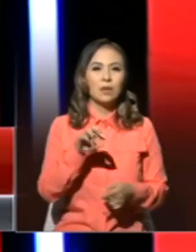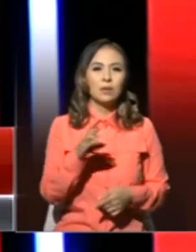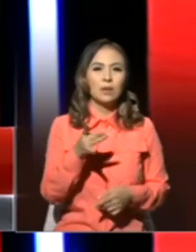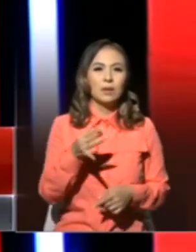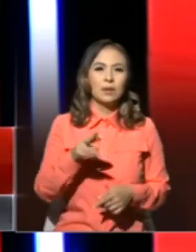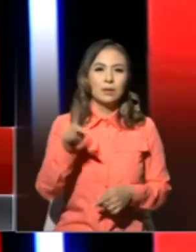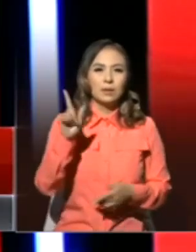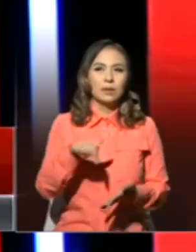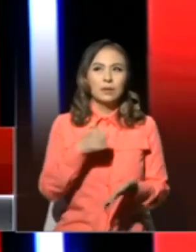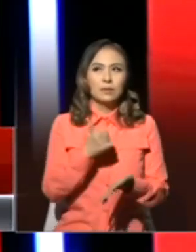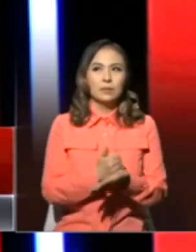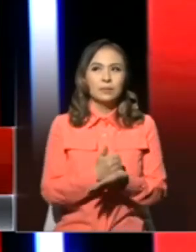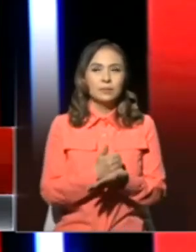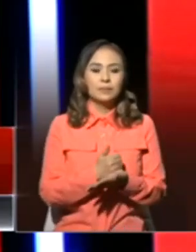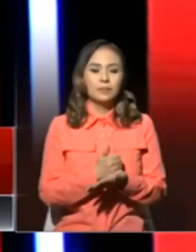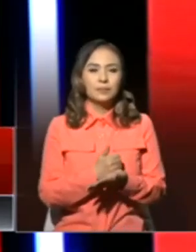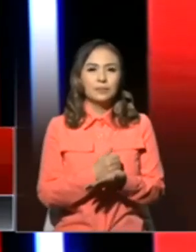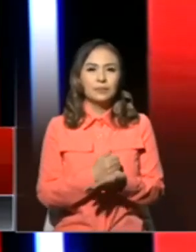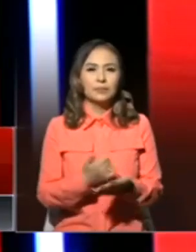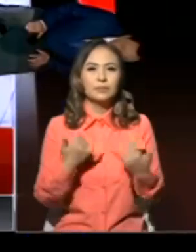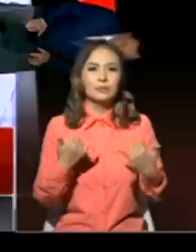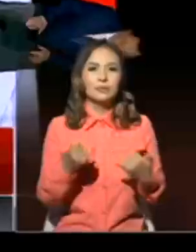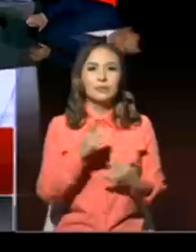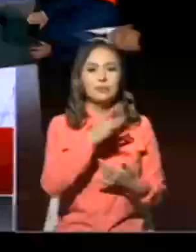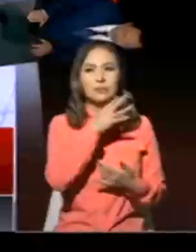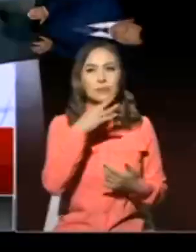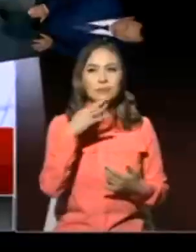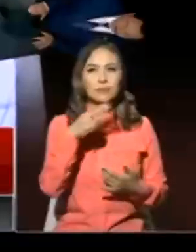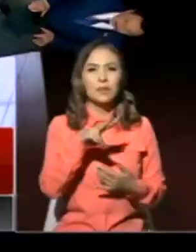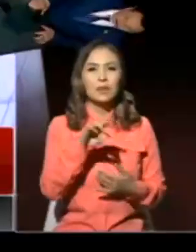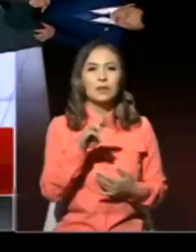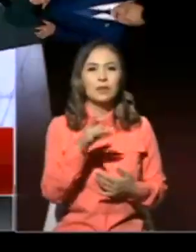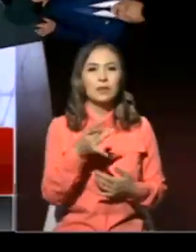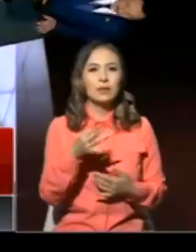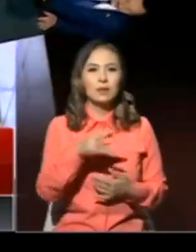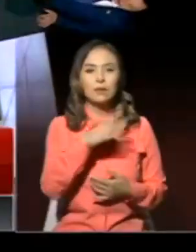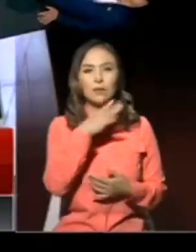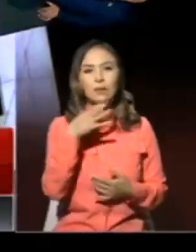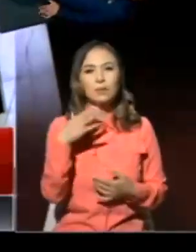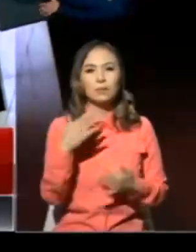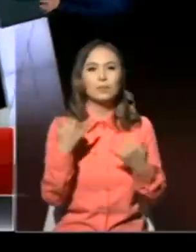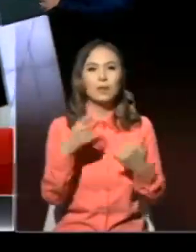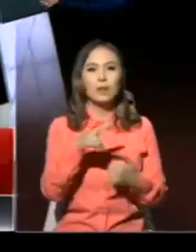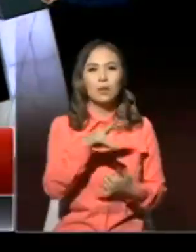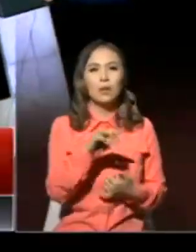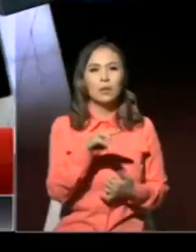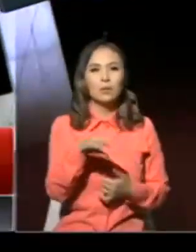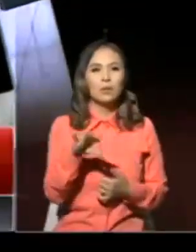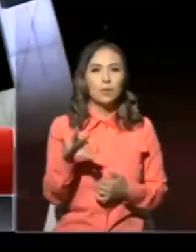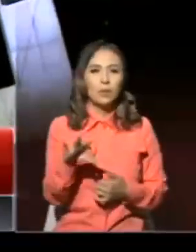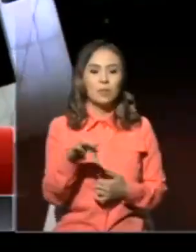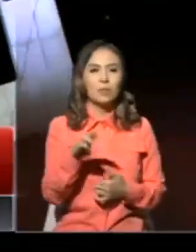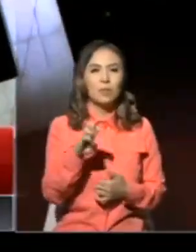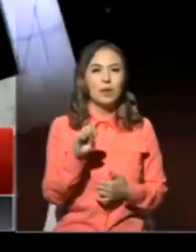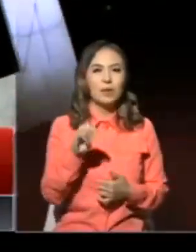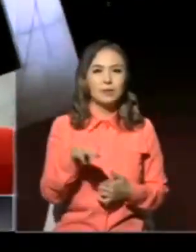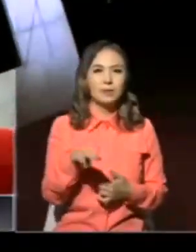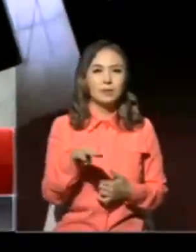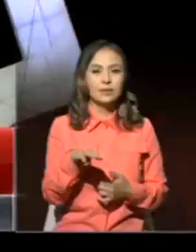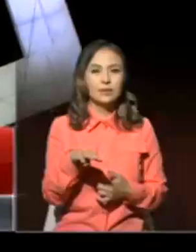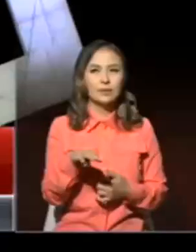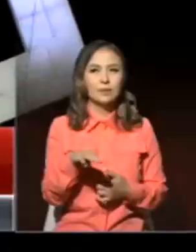ретінде. Сіз жаңа қазір не көп лотерея көп. Әсіресе лотоматик